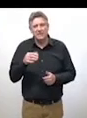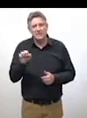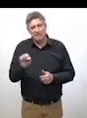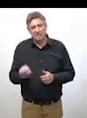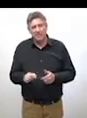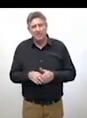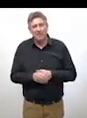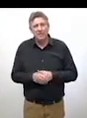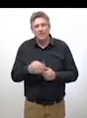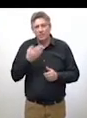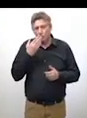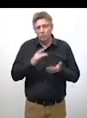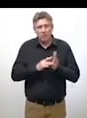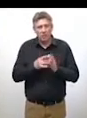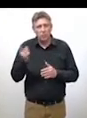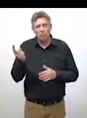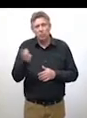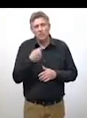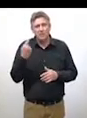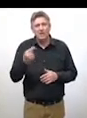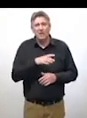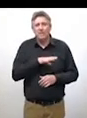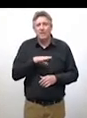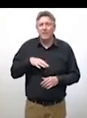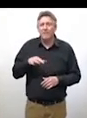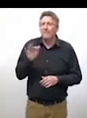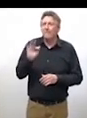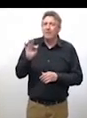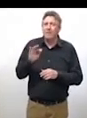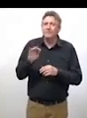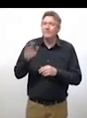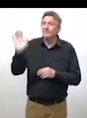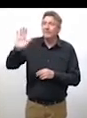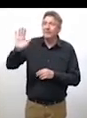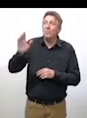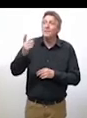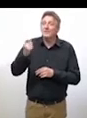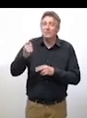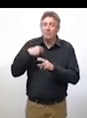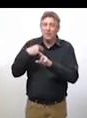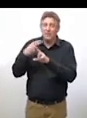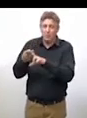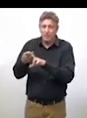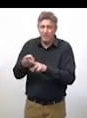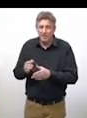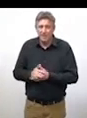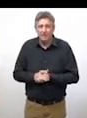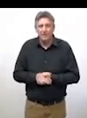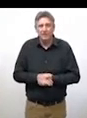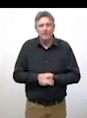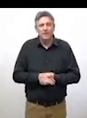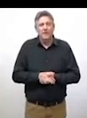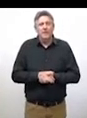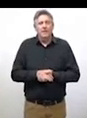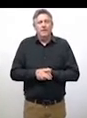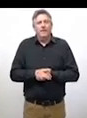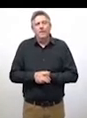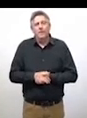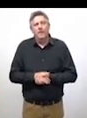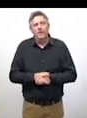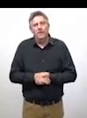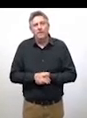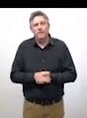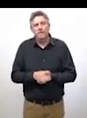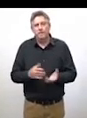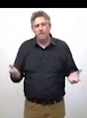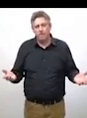bonjour à toutes et à tous. Madame Favre, pour répondre à votre question, je suis ici. Pour répondre à votre question, je suis, pour pas me tromper,